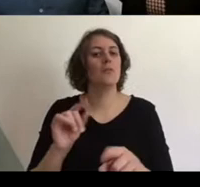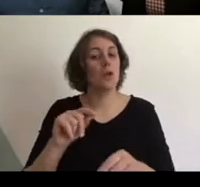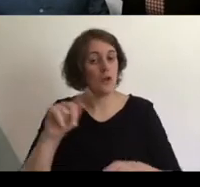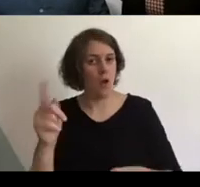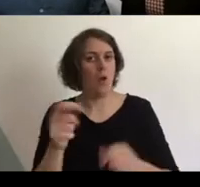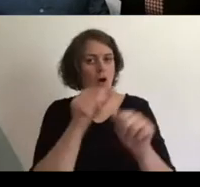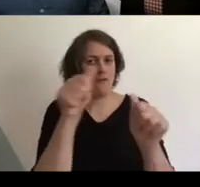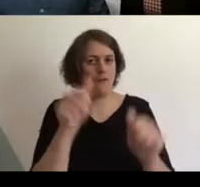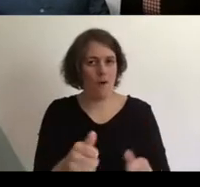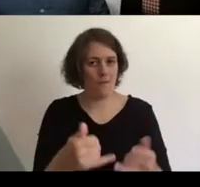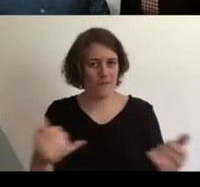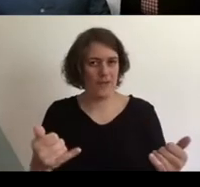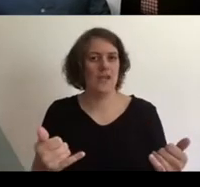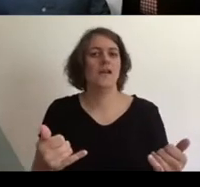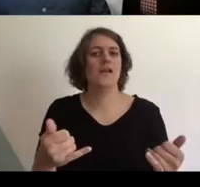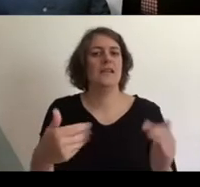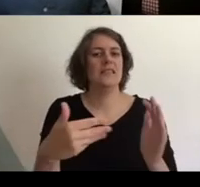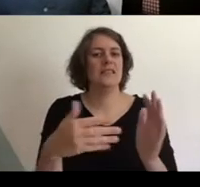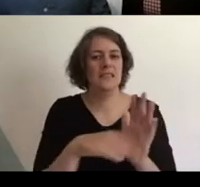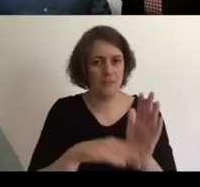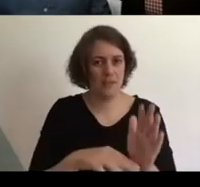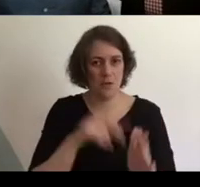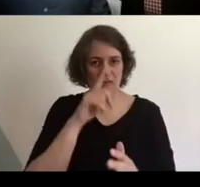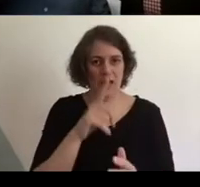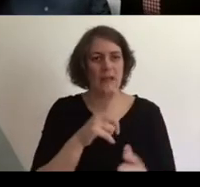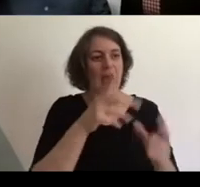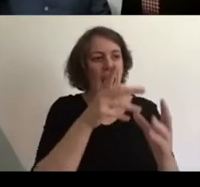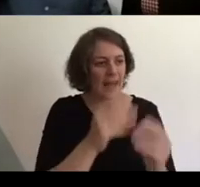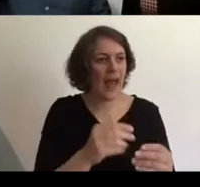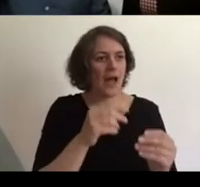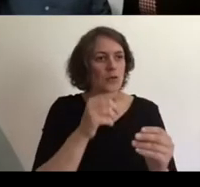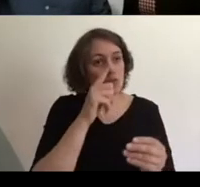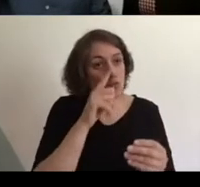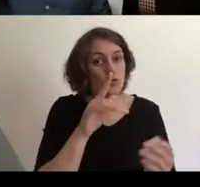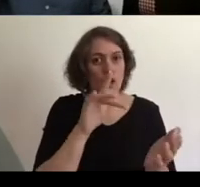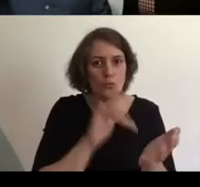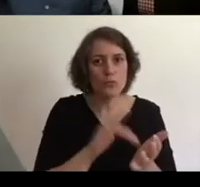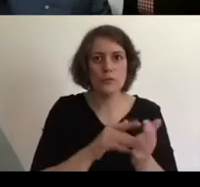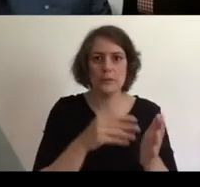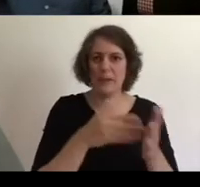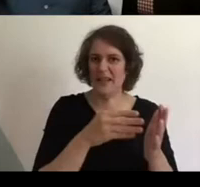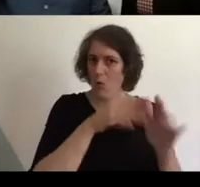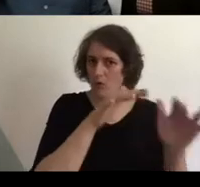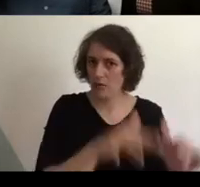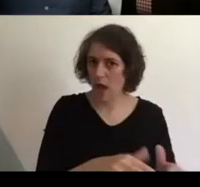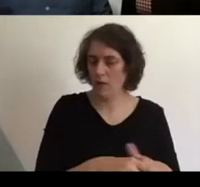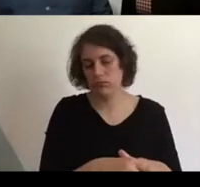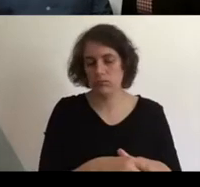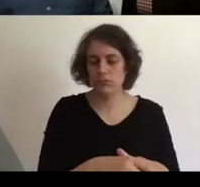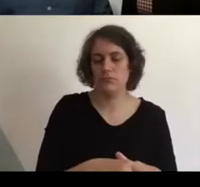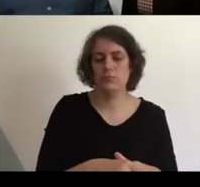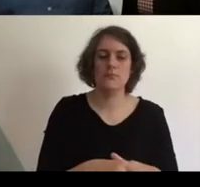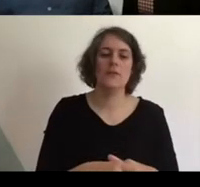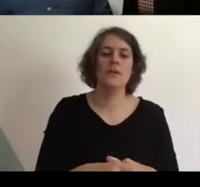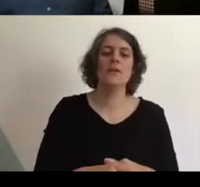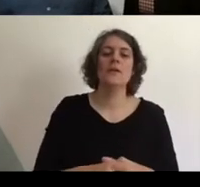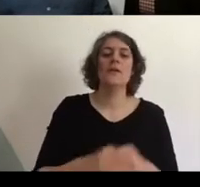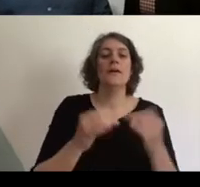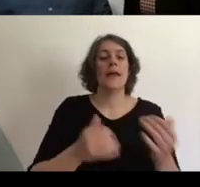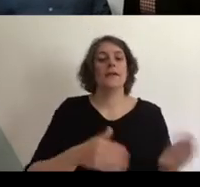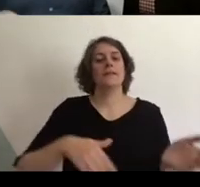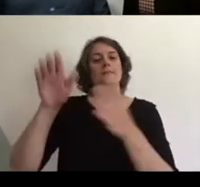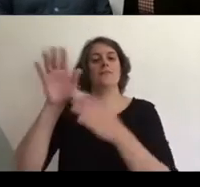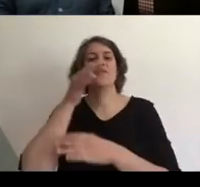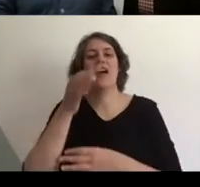ne? Wenn man nur deswegen eingeladen wird. Ja. Ich würde jetzt gerne mal einen Schwenk nach Rostock machen, Erik.